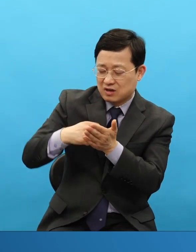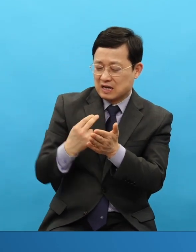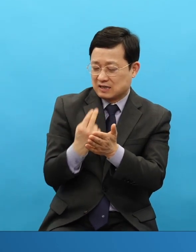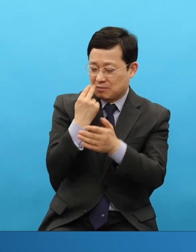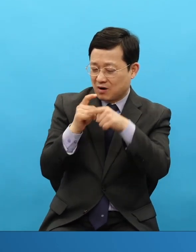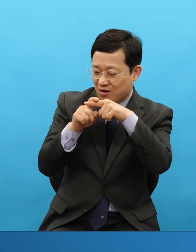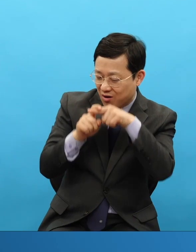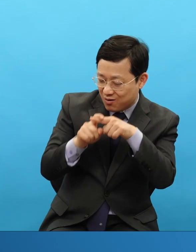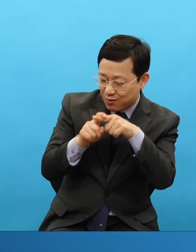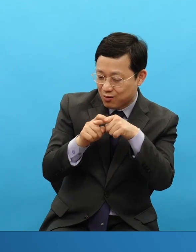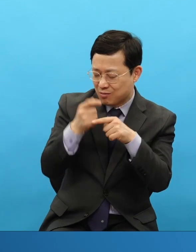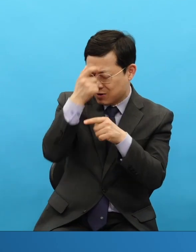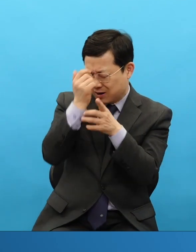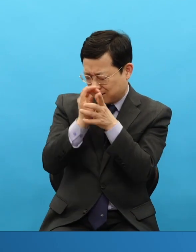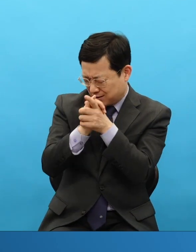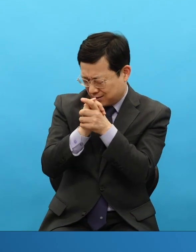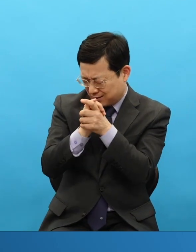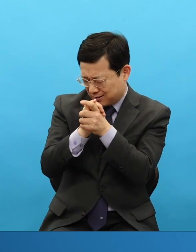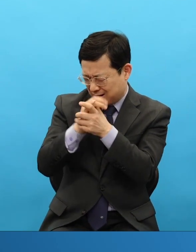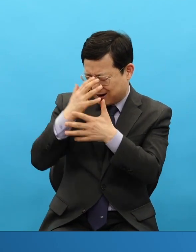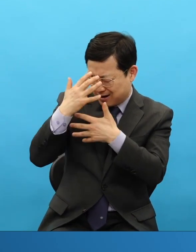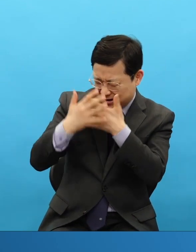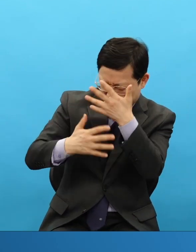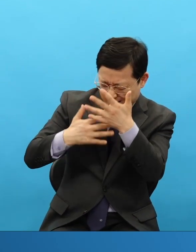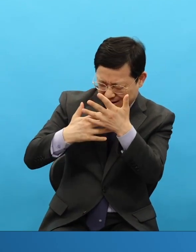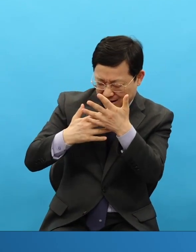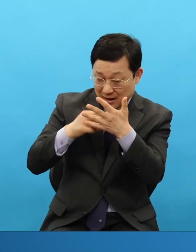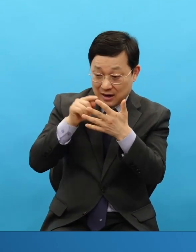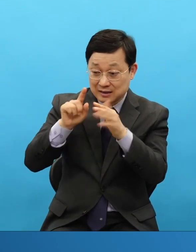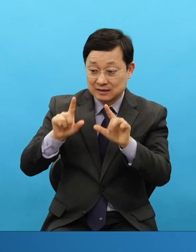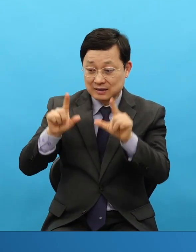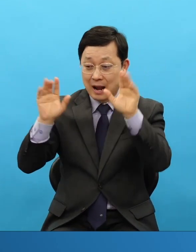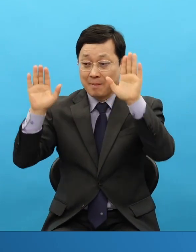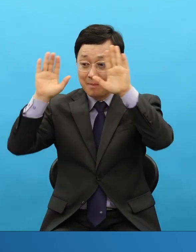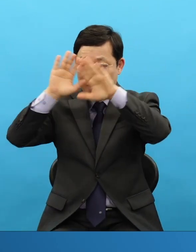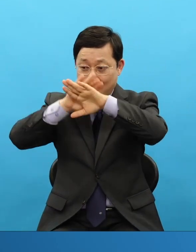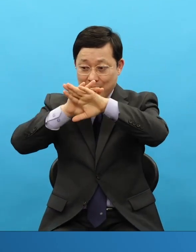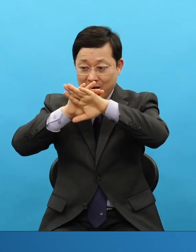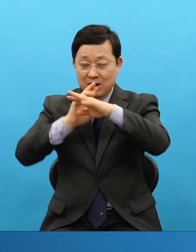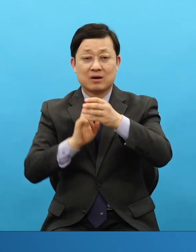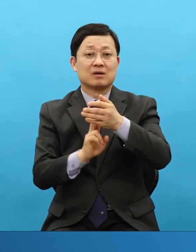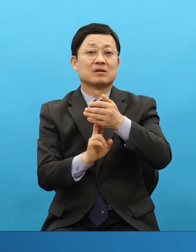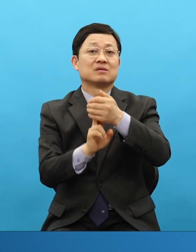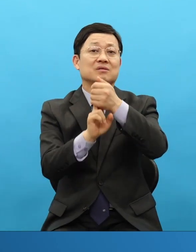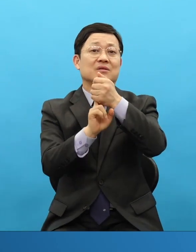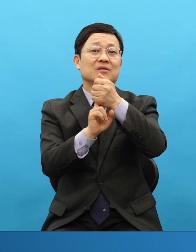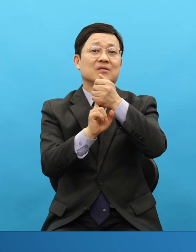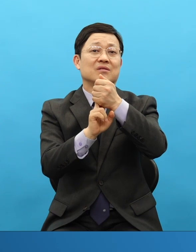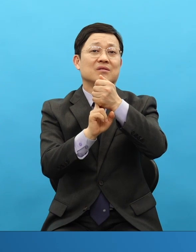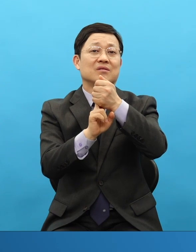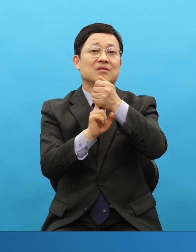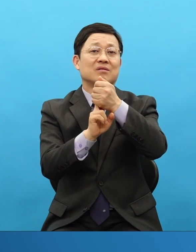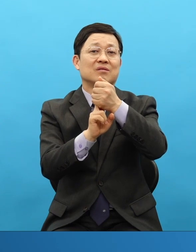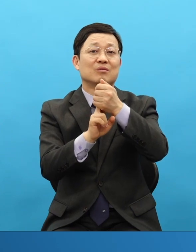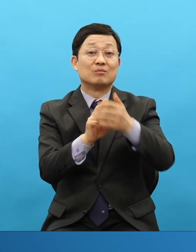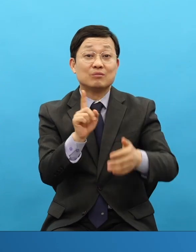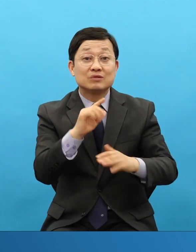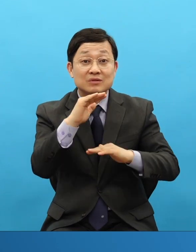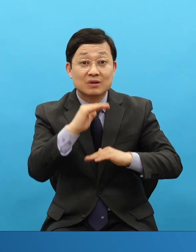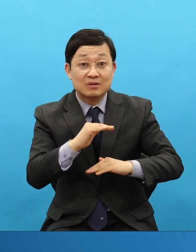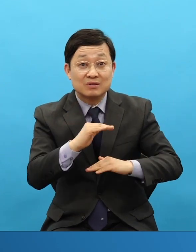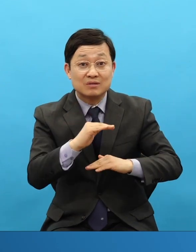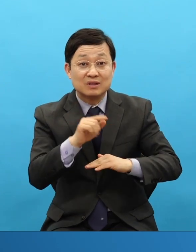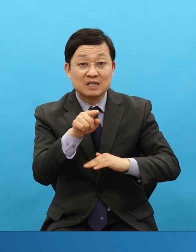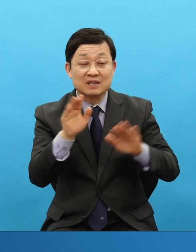his life in prayer. 그날 밤에 놀라운 일이 벌어졌잖아요. An amazing thing took place that night. 35절에요. In verse 35,